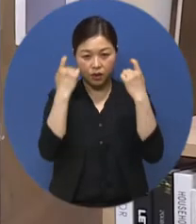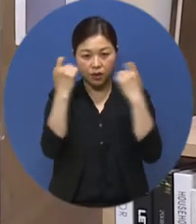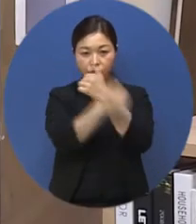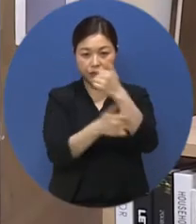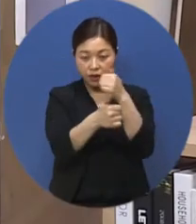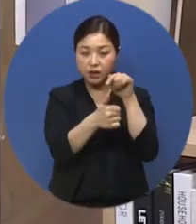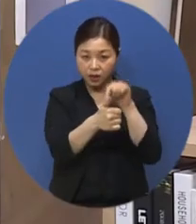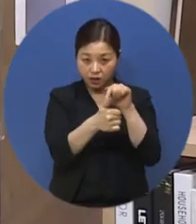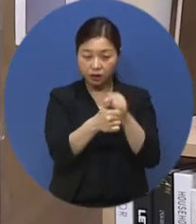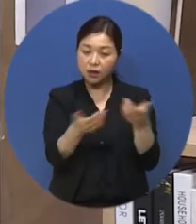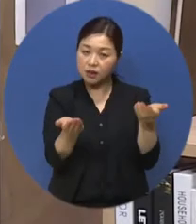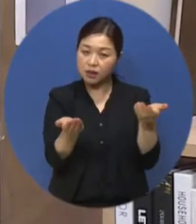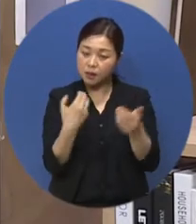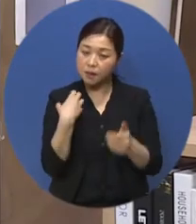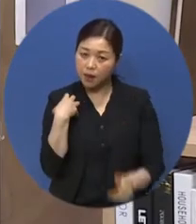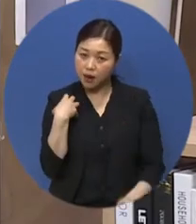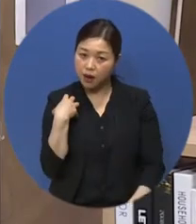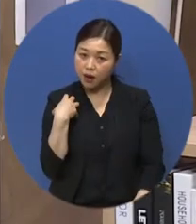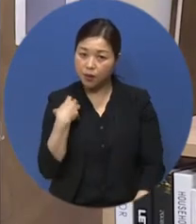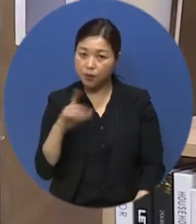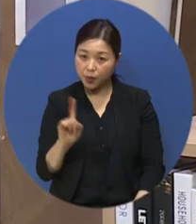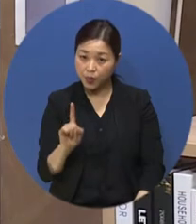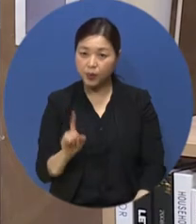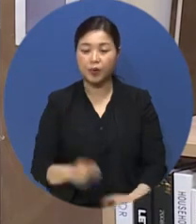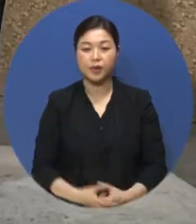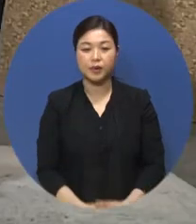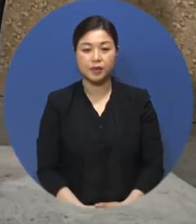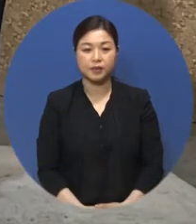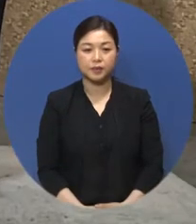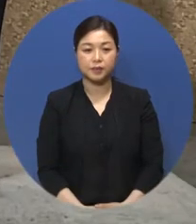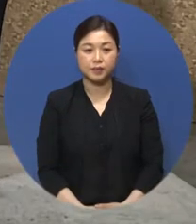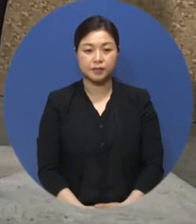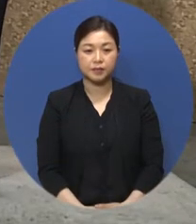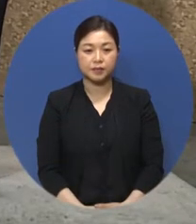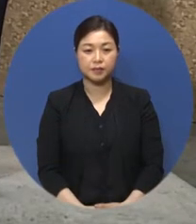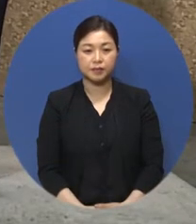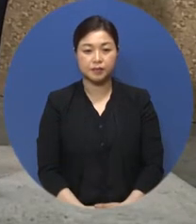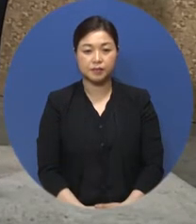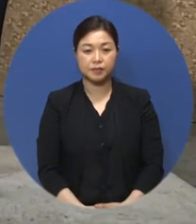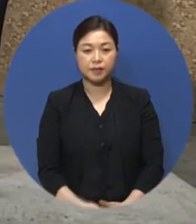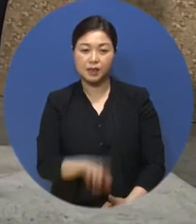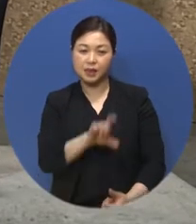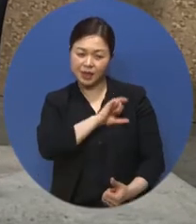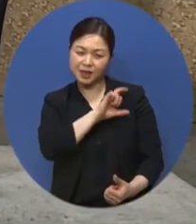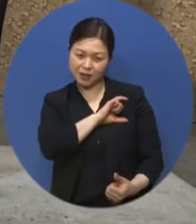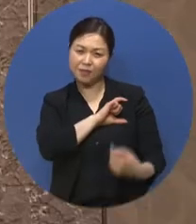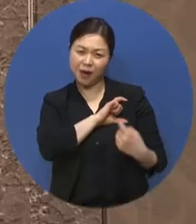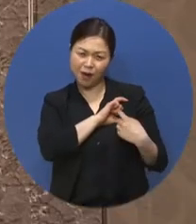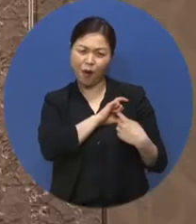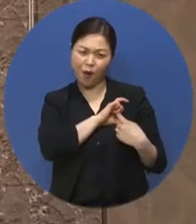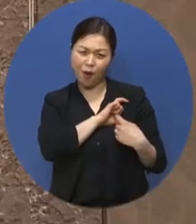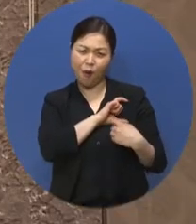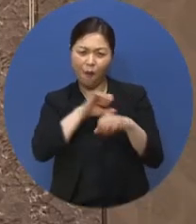문화체육관광위원회에서는 좀 어떤 업무들을 주로 다루게 되나요? 그러니까 명칭하고 똑같습니다.